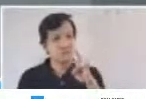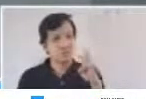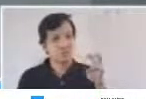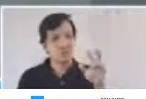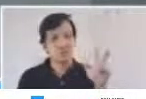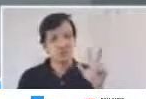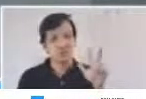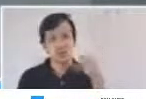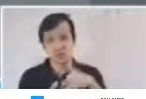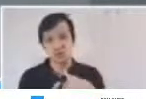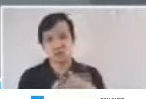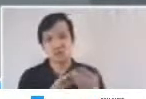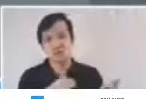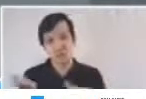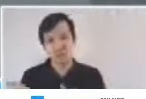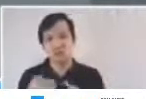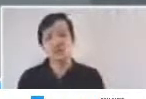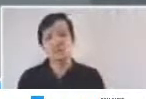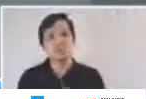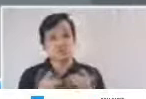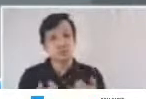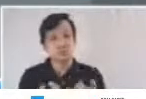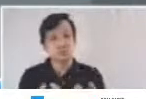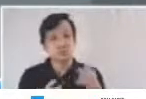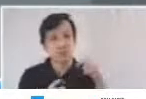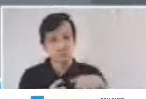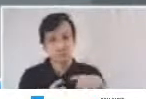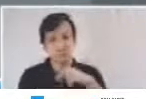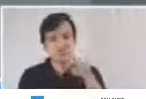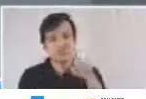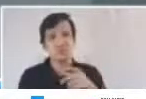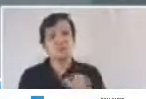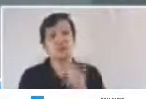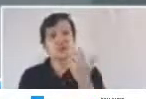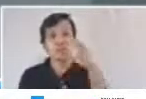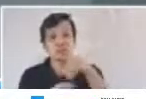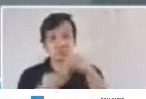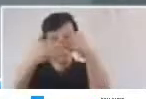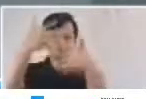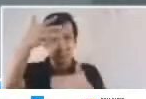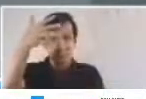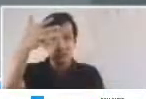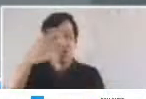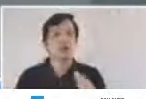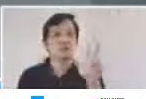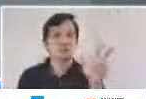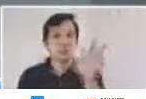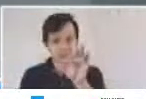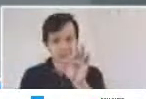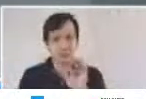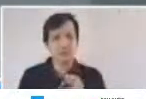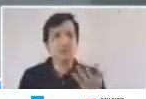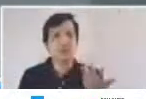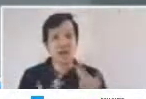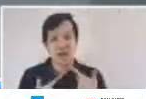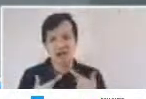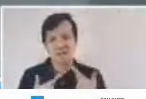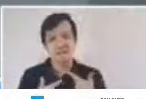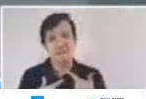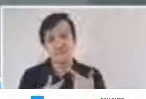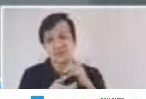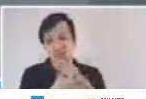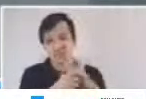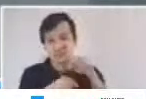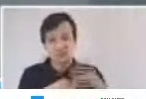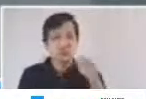35,292 confirmed COVID-19 cases. Pangalawa, ang Indonesia na may 26,940 confirmed COVID